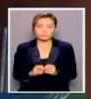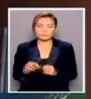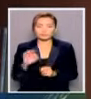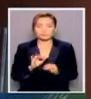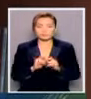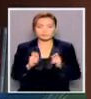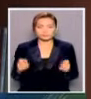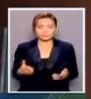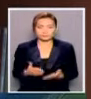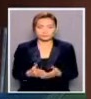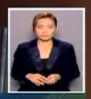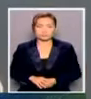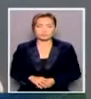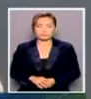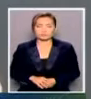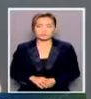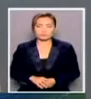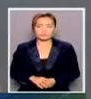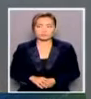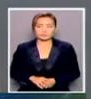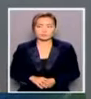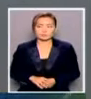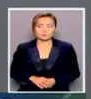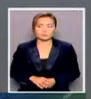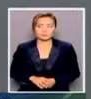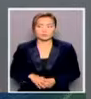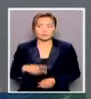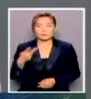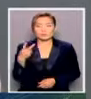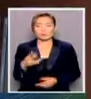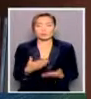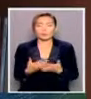көтерді. Сол мәселелер соңғы екі санда